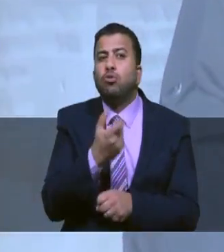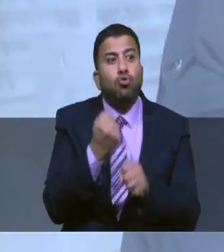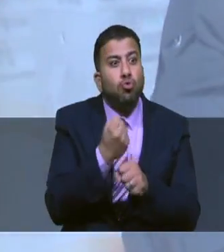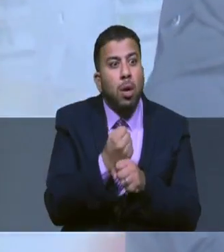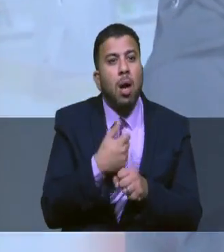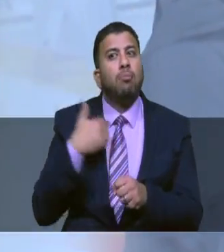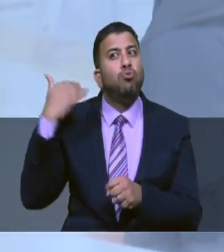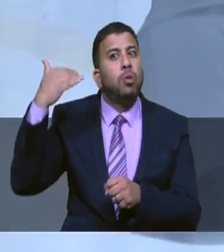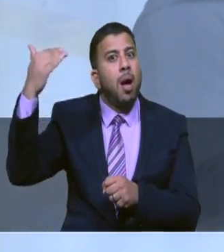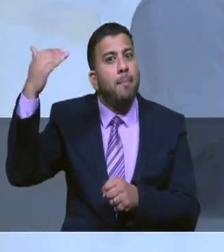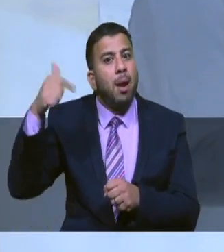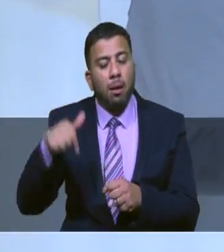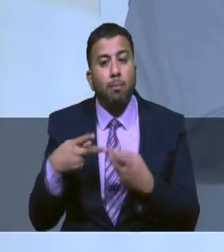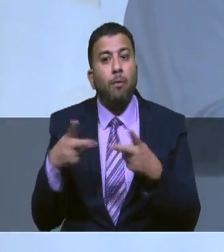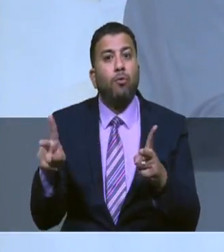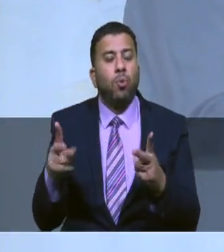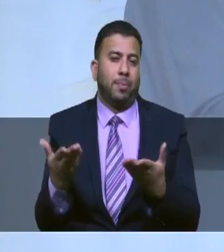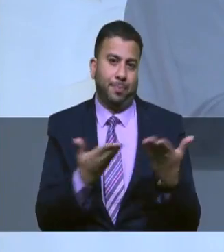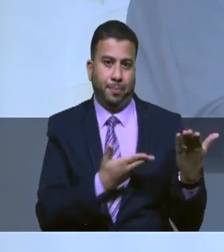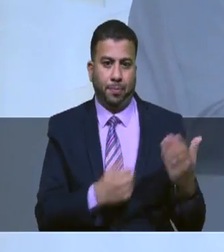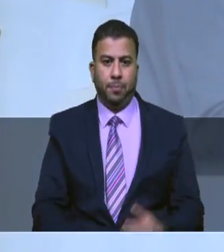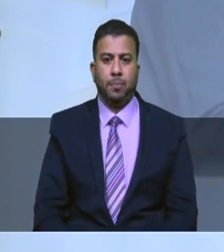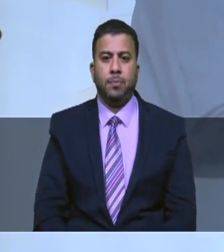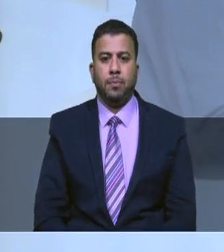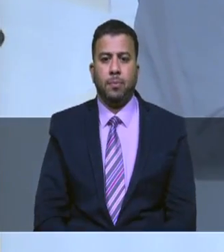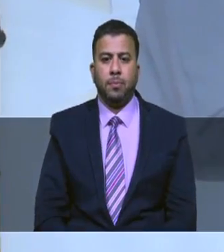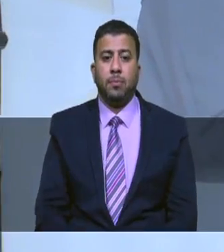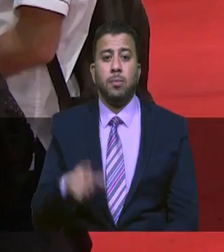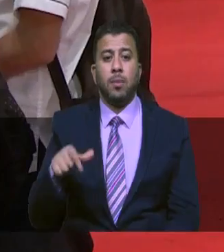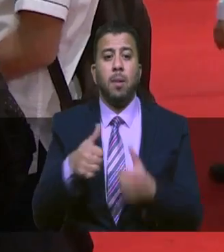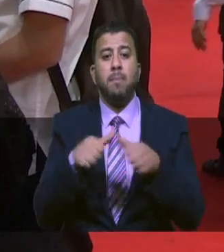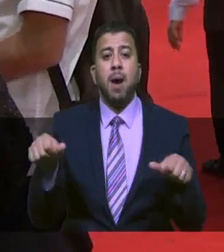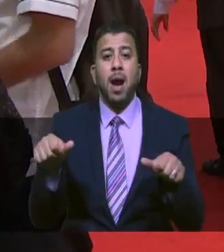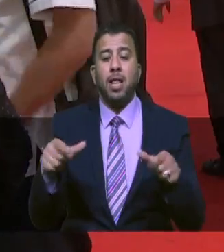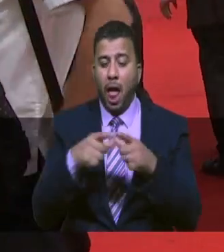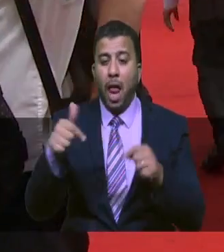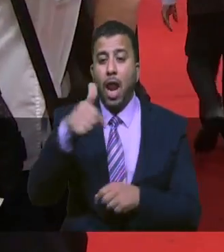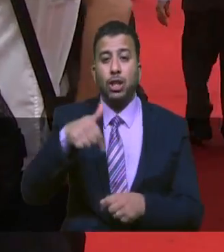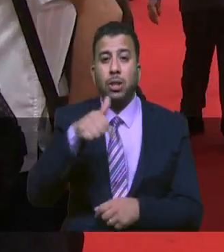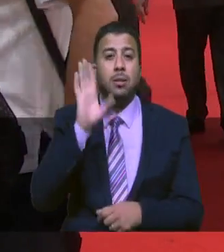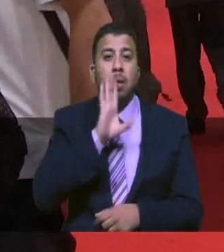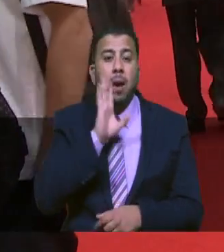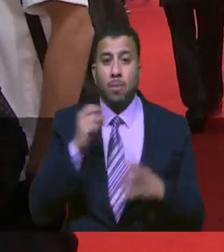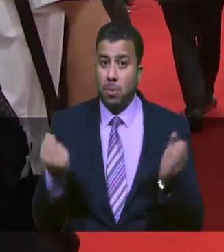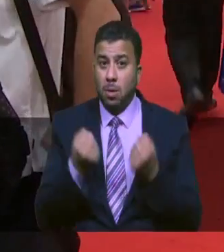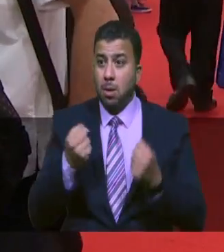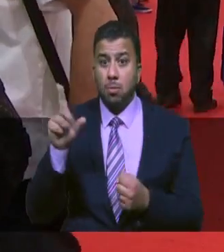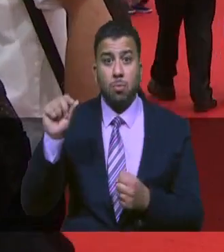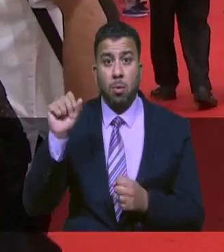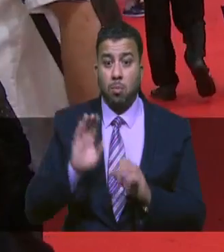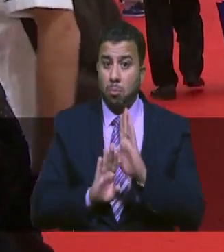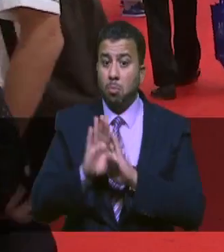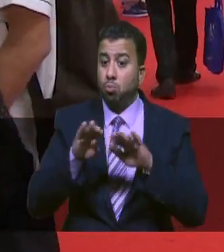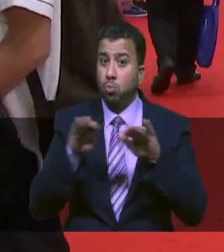والفرص المستقبلية المتاحة أمامهم. يعد معرض الخليج للتعليم والتدريب هو الأبرز على